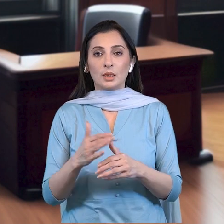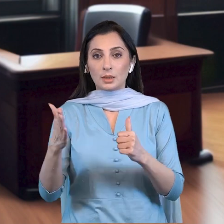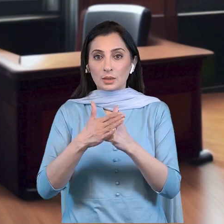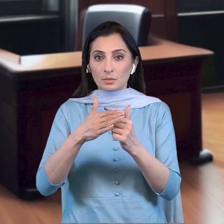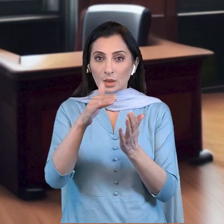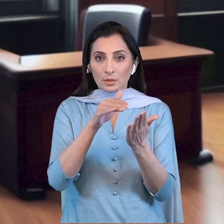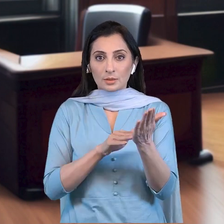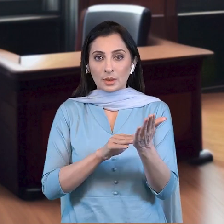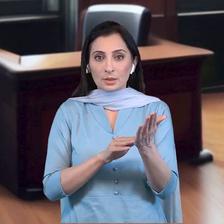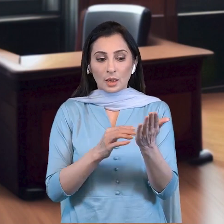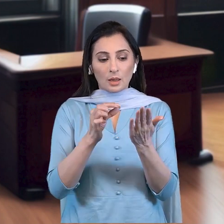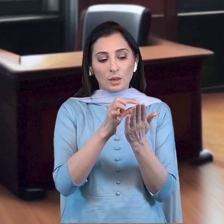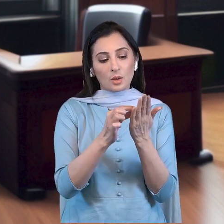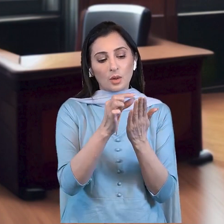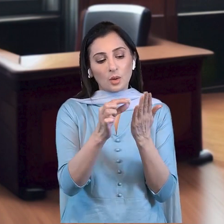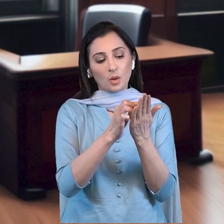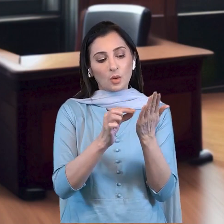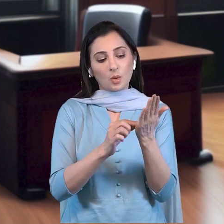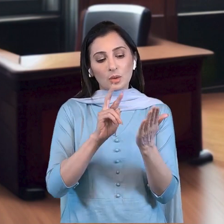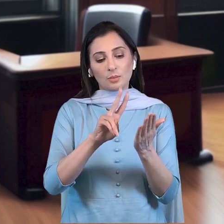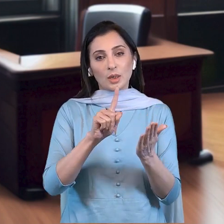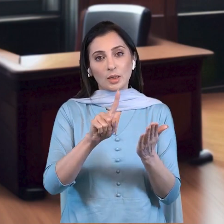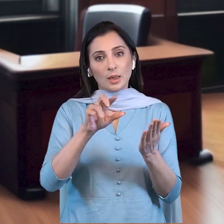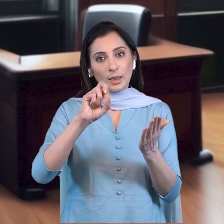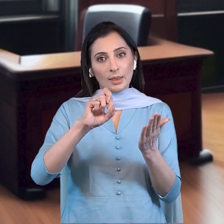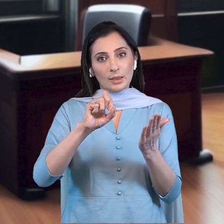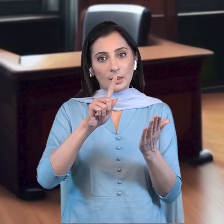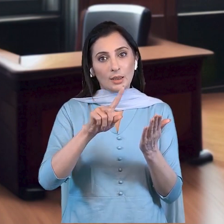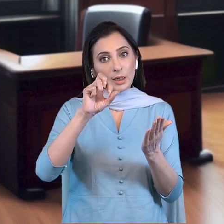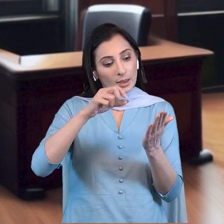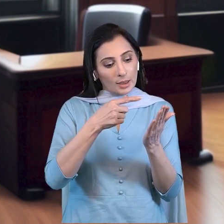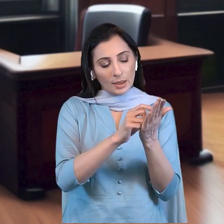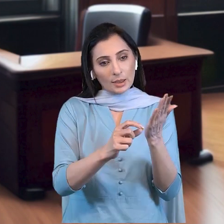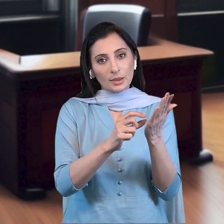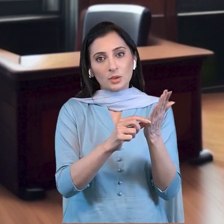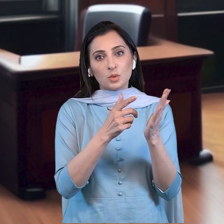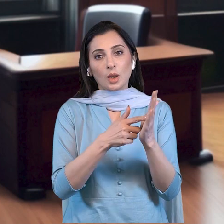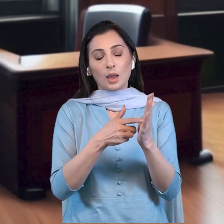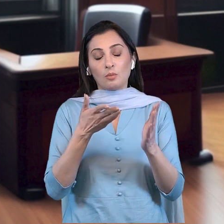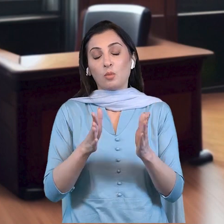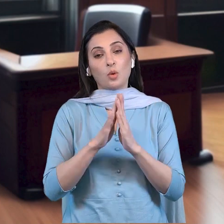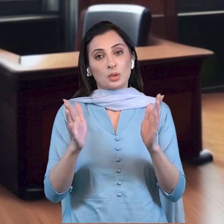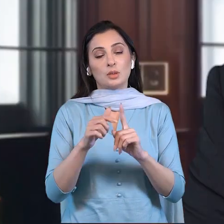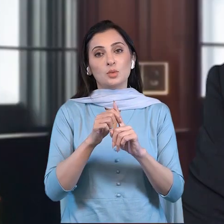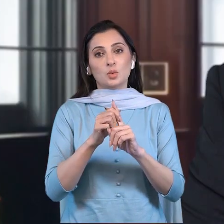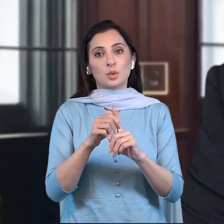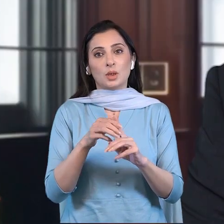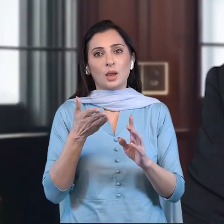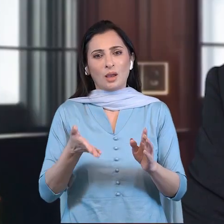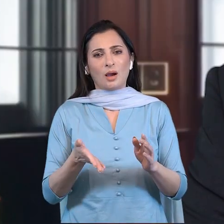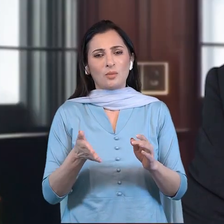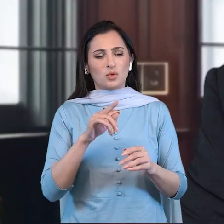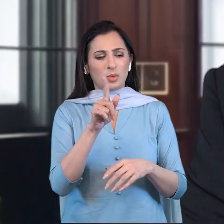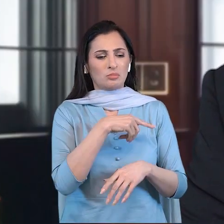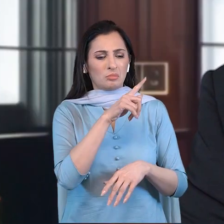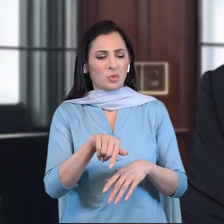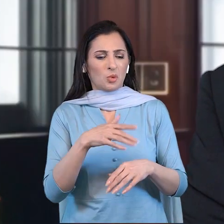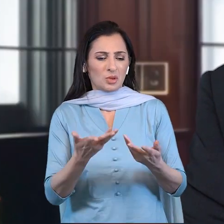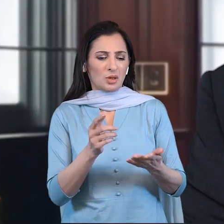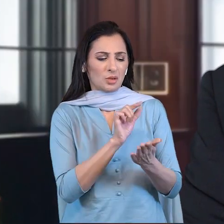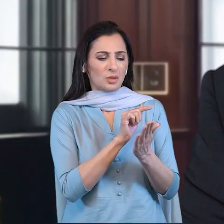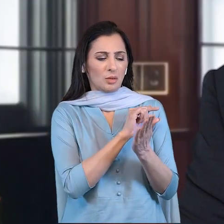نے طلاق کا حق بیوی کو دیا ہے، اگر دیا ہے تو کس شرائط کے اوپر۔ میں جتنی